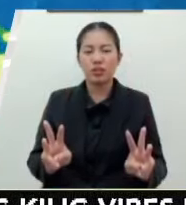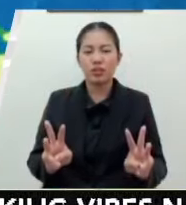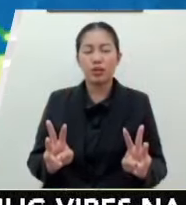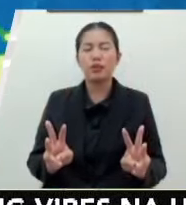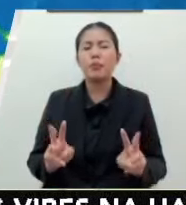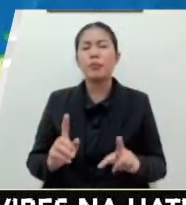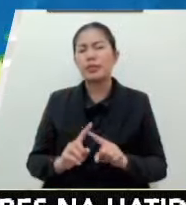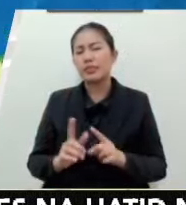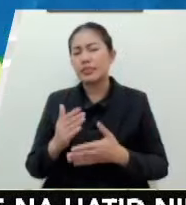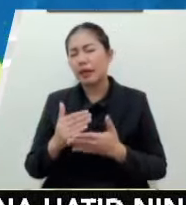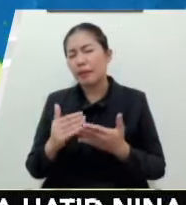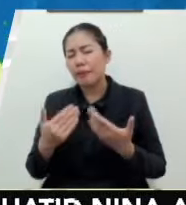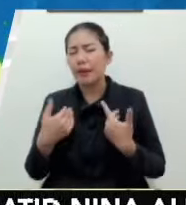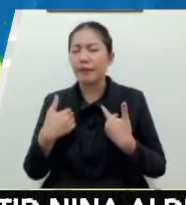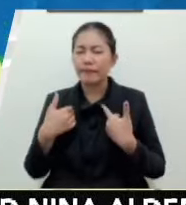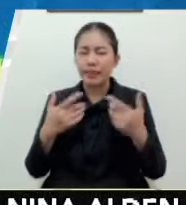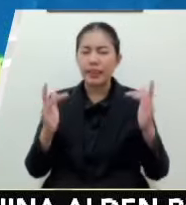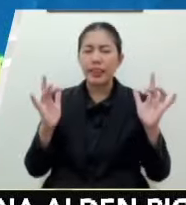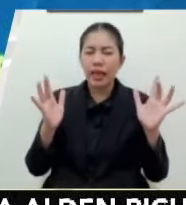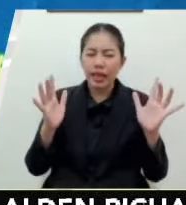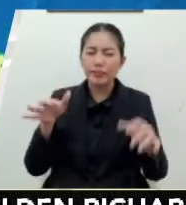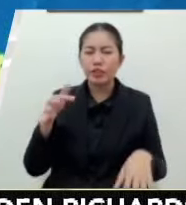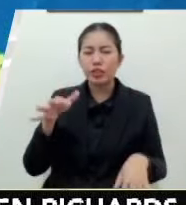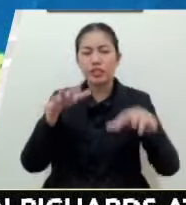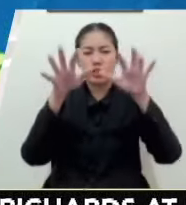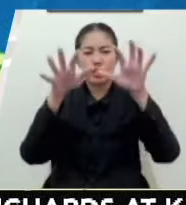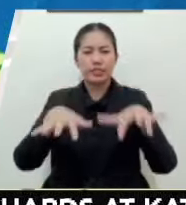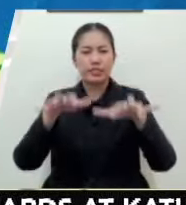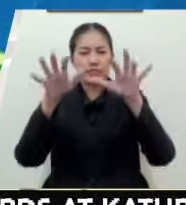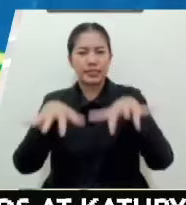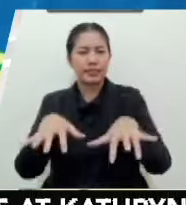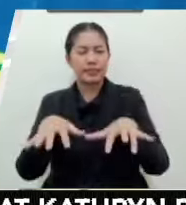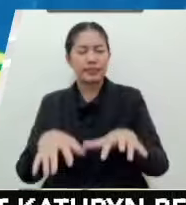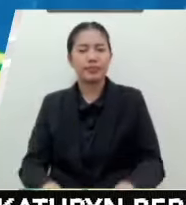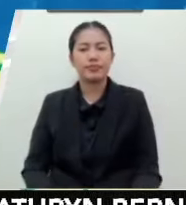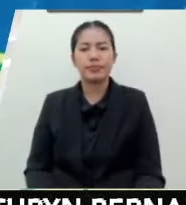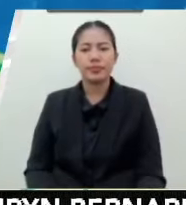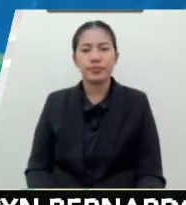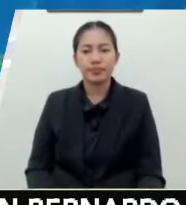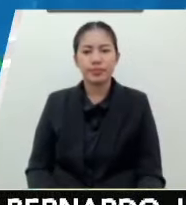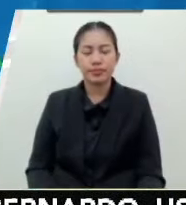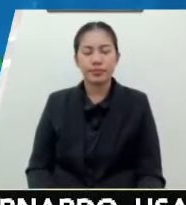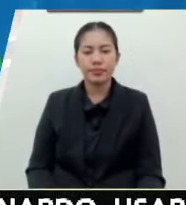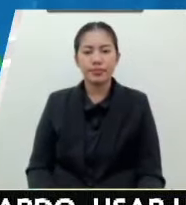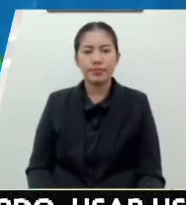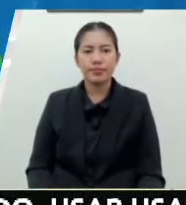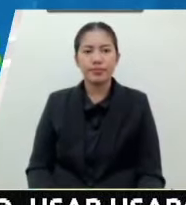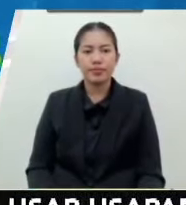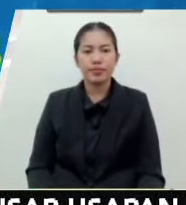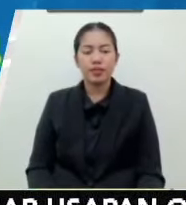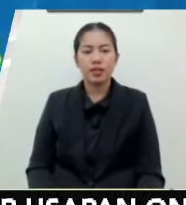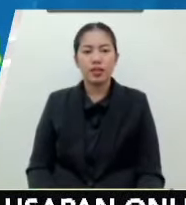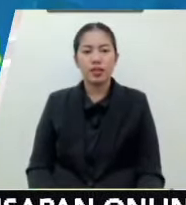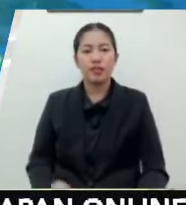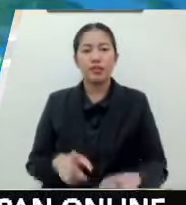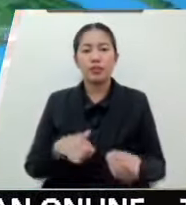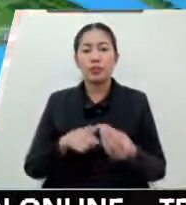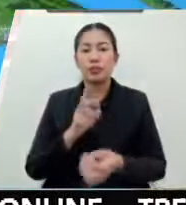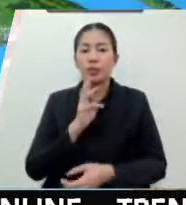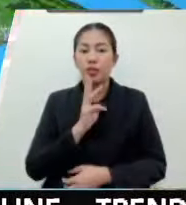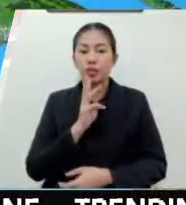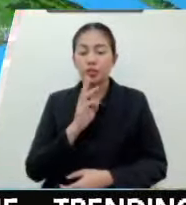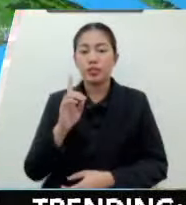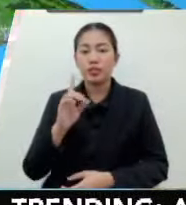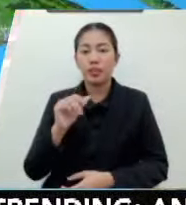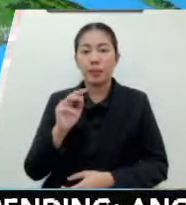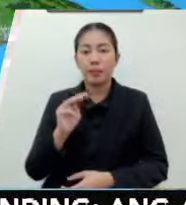ng light to moderate rains base po sa rainfall forecast ng Metro Weather. Tungkol naman sa tubig sa mga dam, 7 dam dito sa Luzon ang